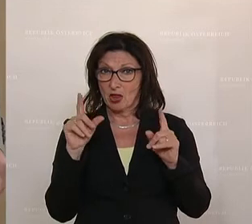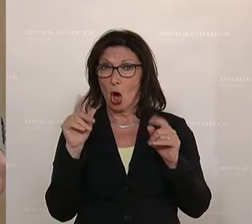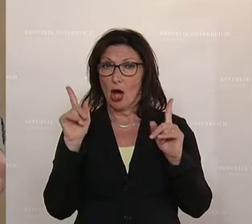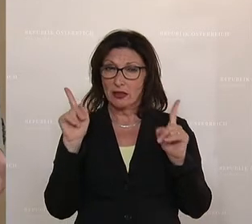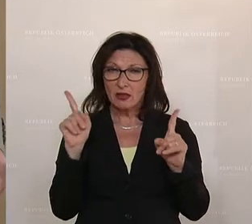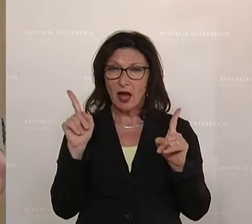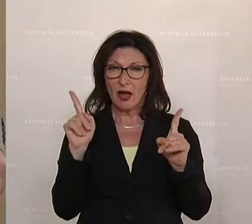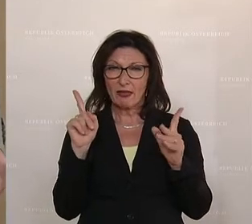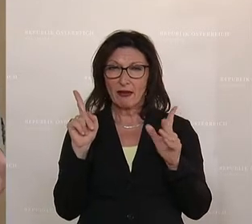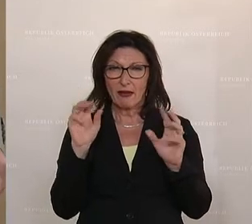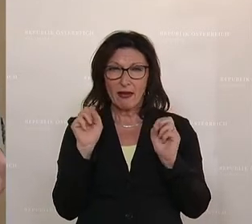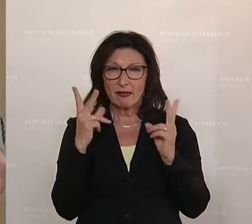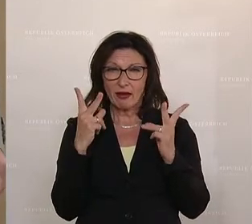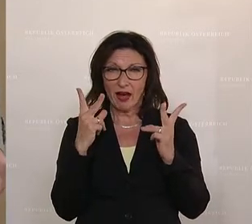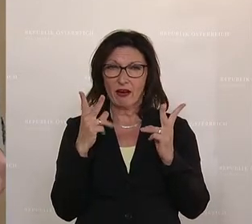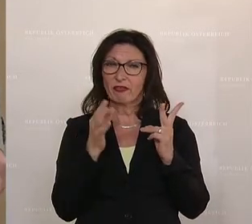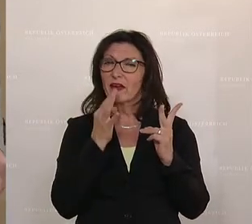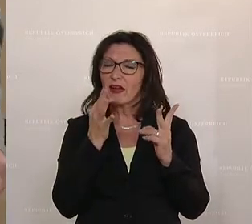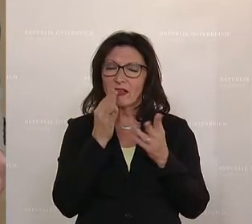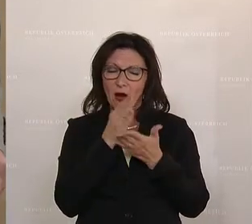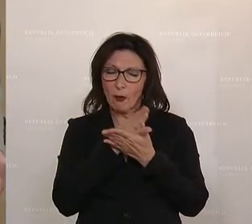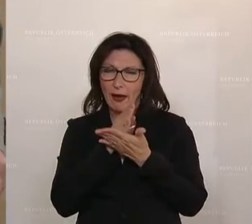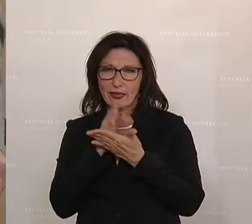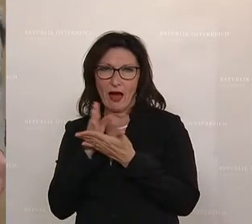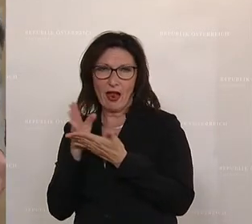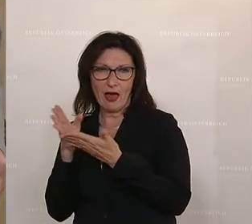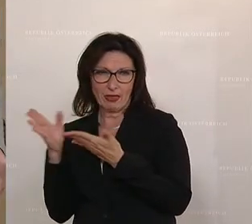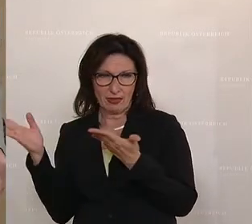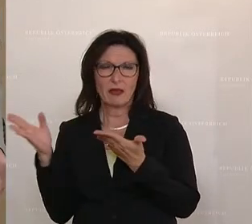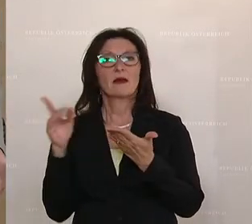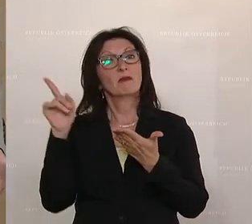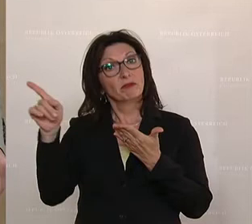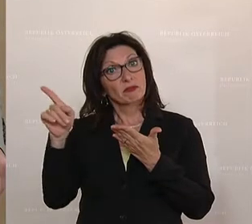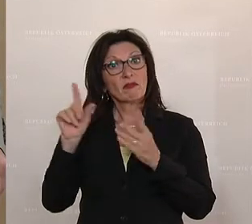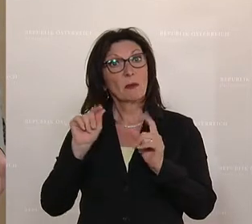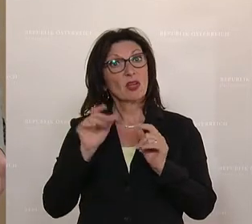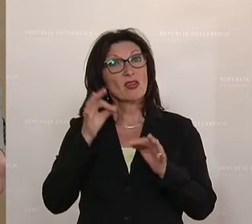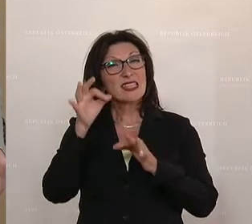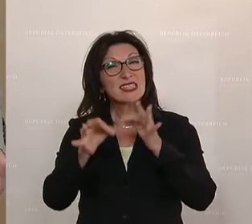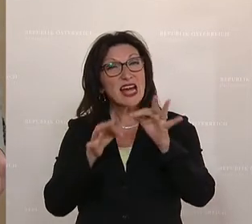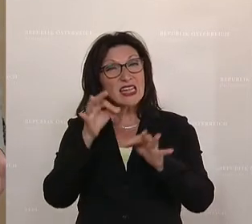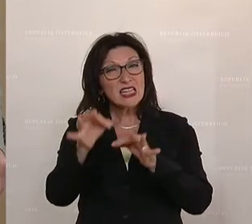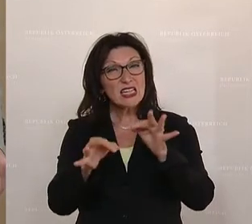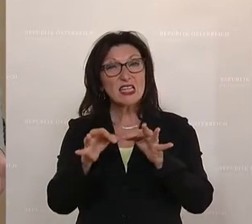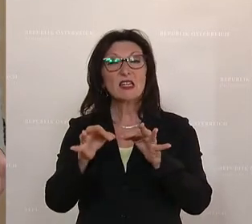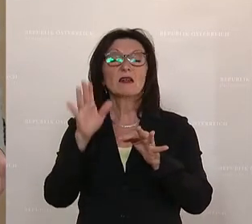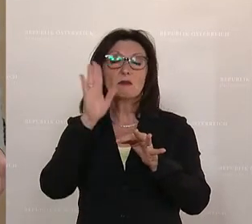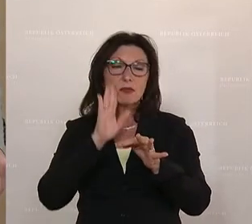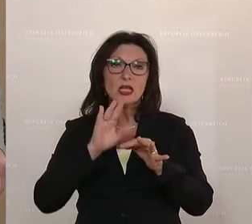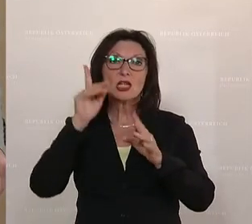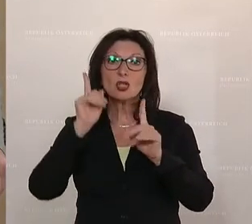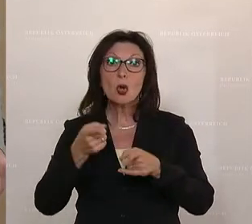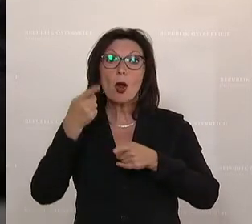Das stimmt damals wie heute auch. Entwickeln Sie eine wirksame Strategie und tun Sie das bald, bevor es zu spät